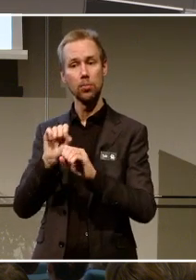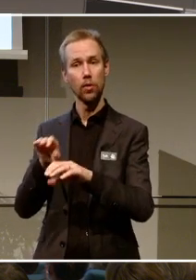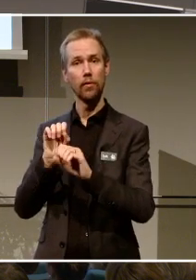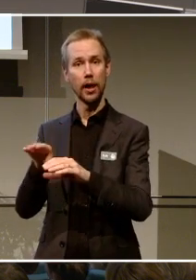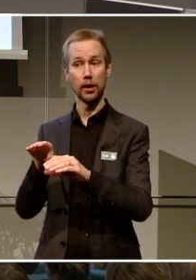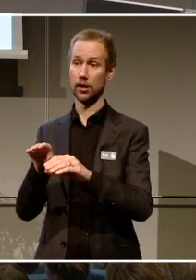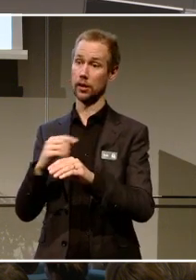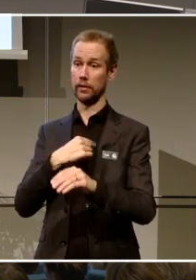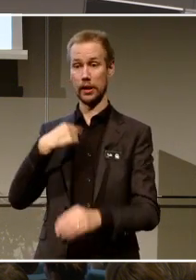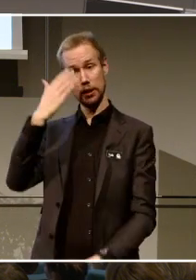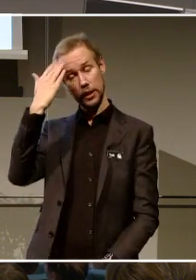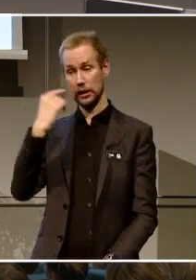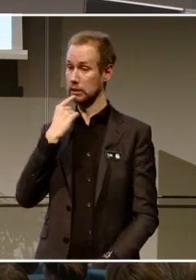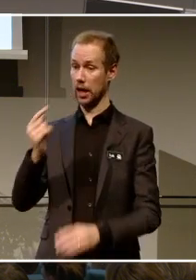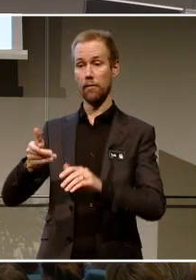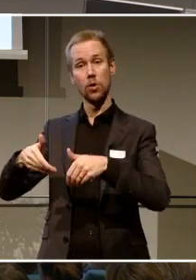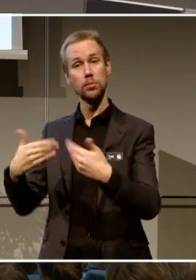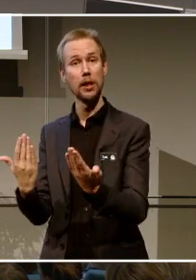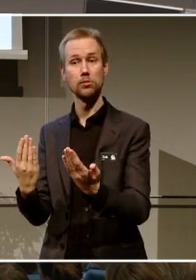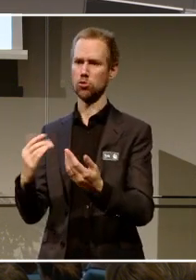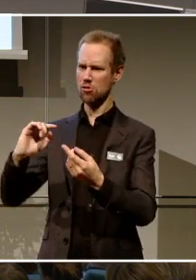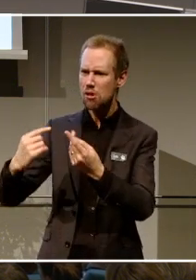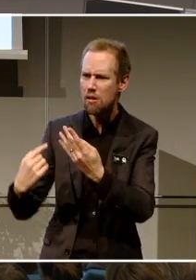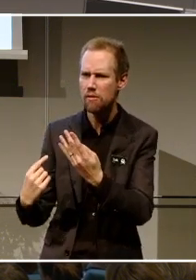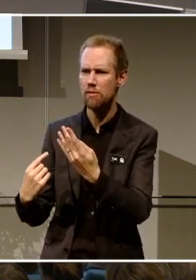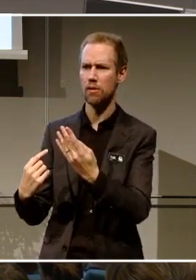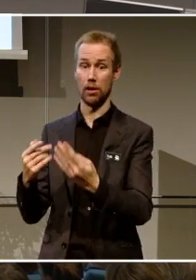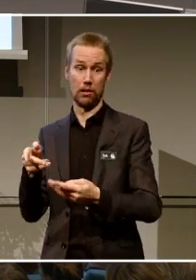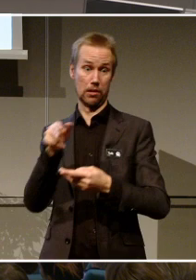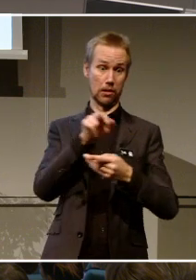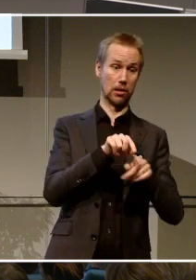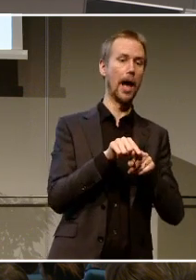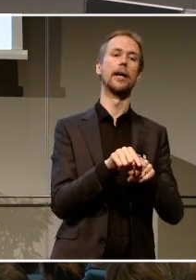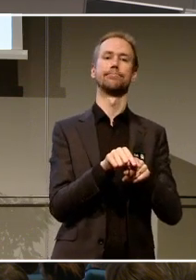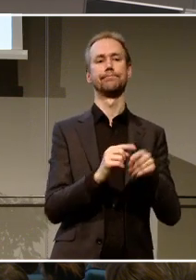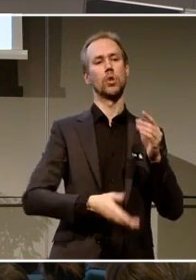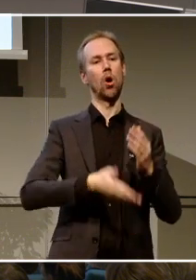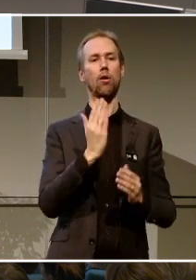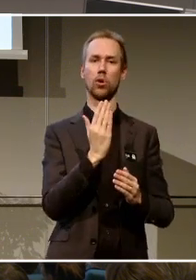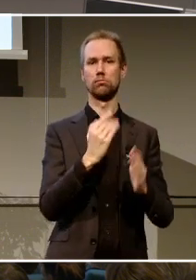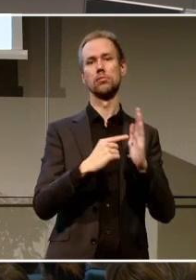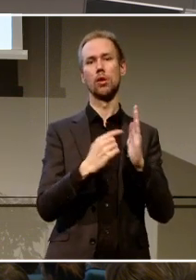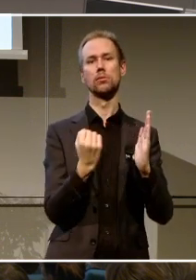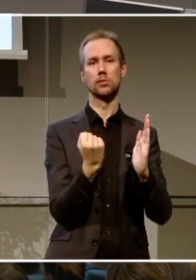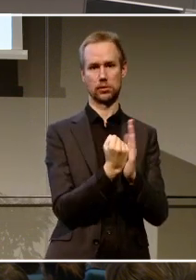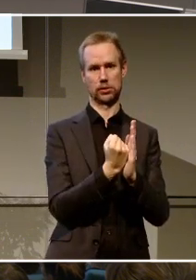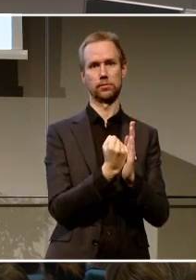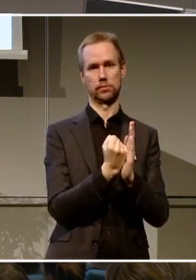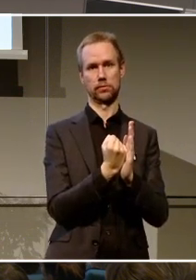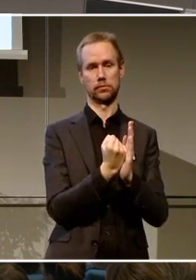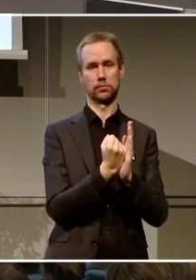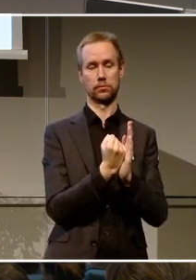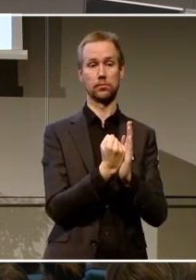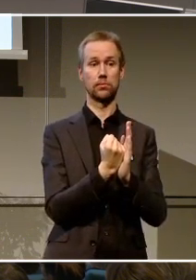egentligen vad som helst och ställa vilka krav som helst. Här kan vi bara göra det utifrån den lagstiftningen ger oss rätt till. Jag skulle tycka